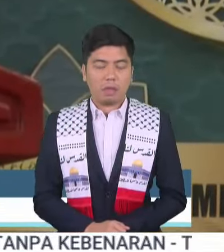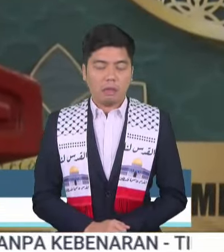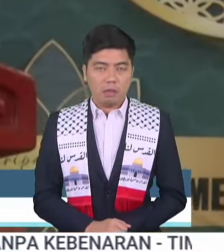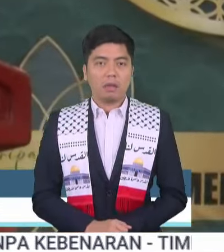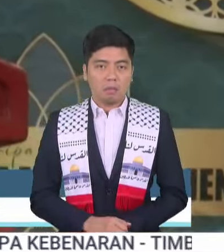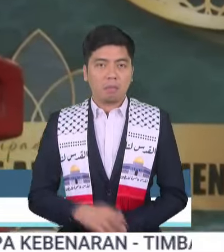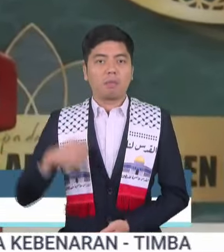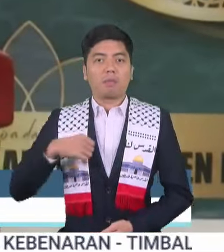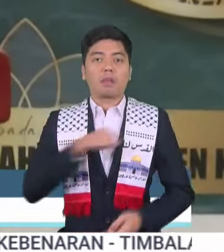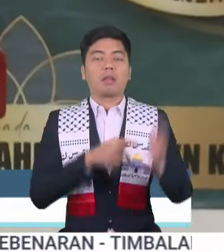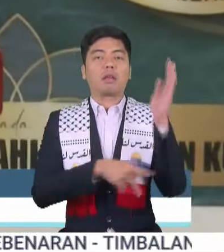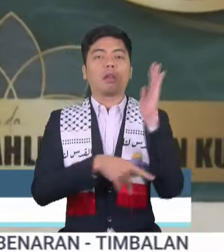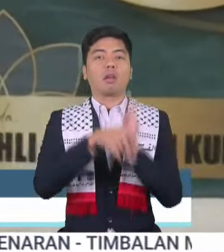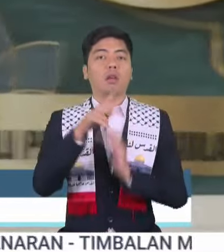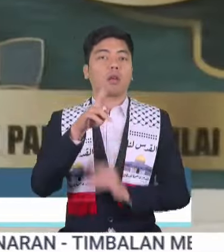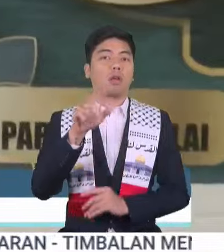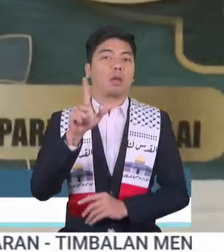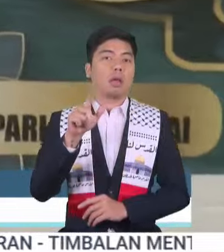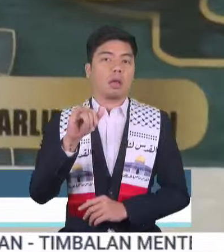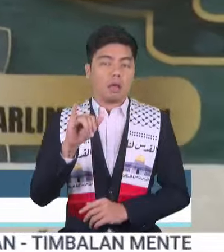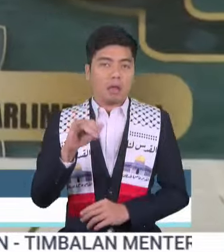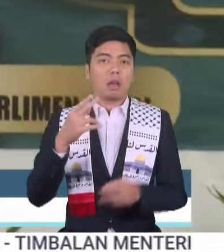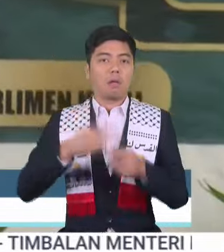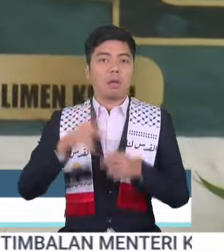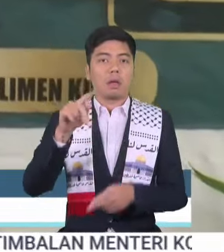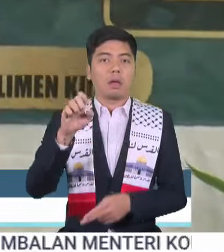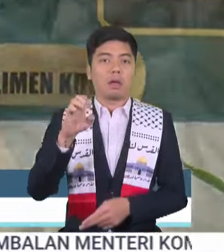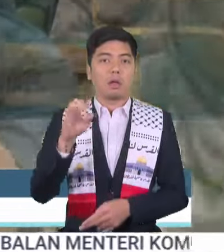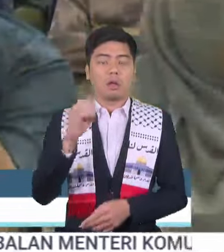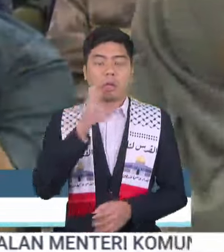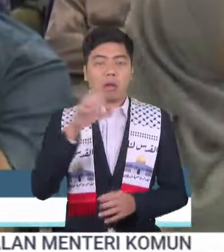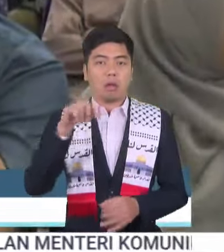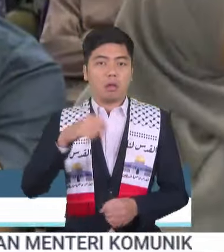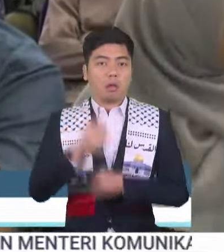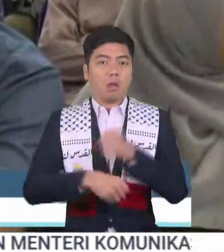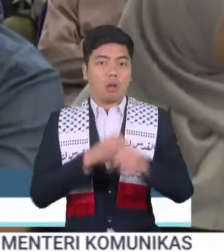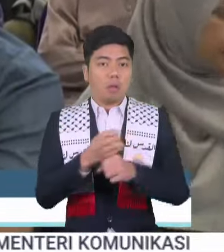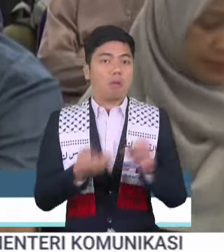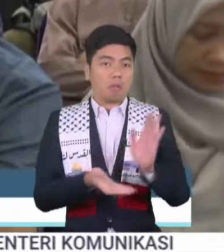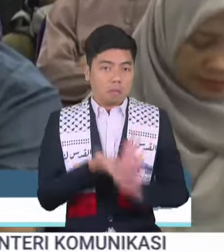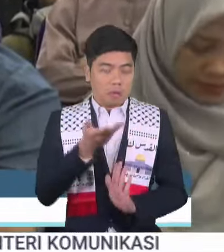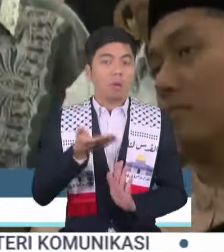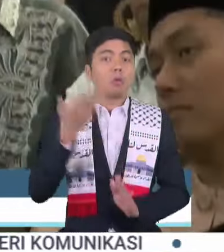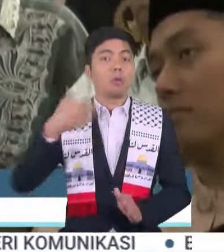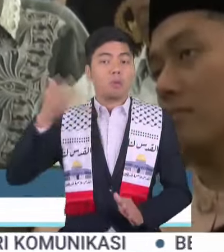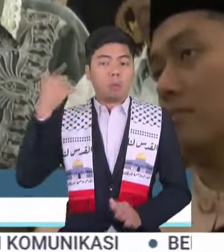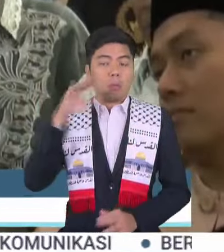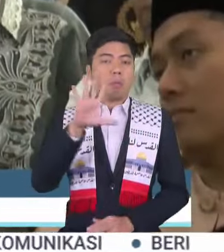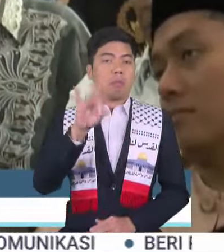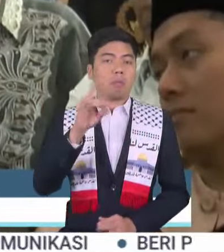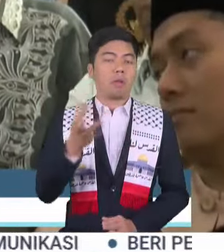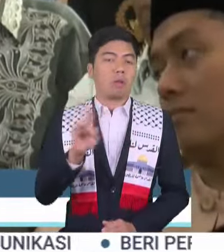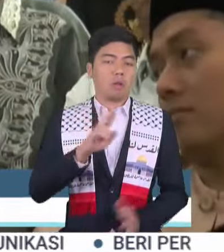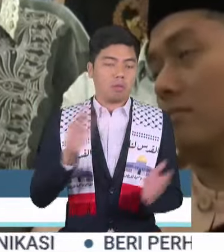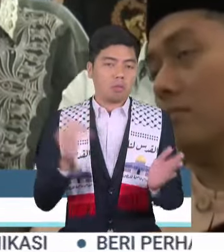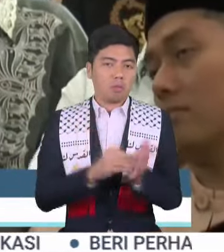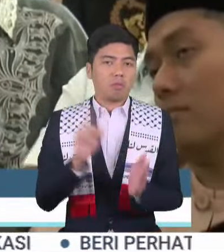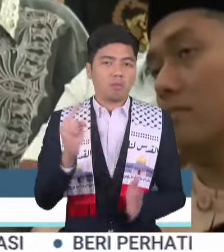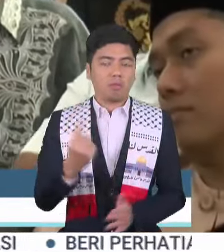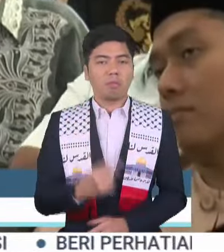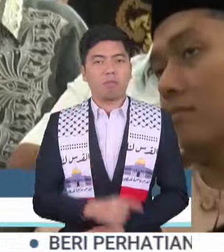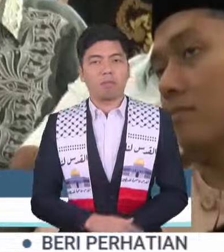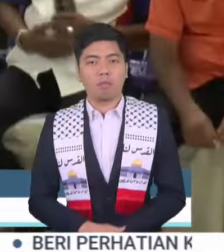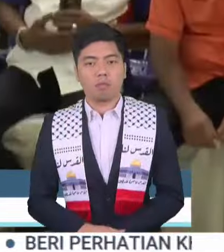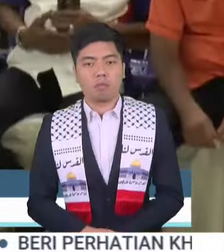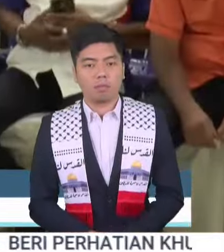Ahli Parlimen Kulai, Teo Ni Cheng berkata jumlah sumbangan tahun ini meningkat berbanding RM58,000 tahun lalu.